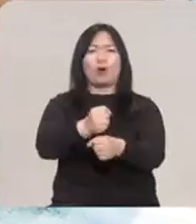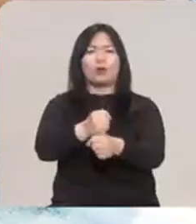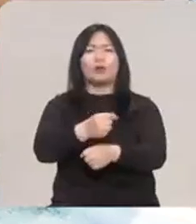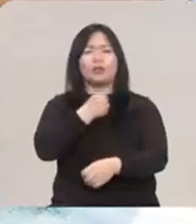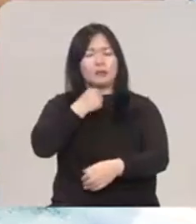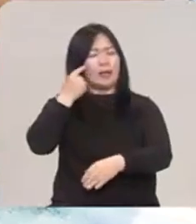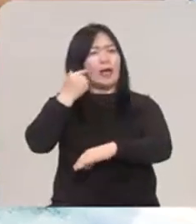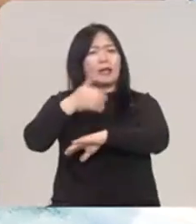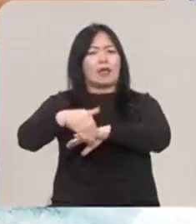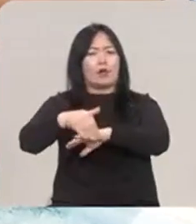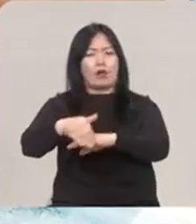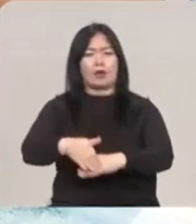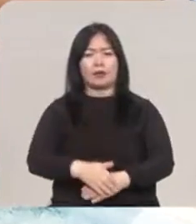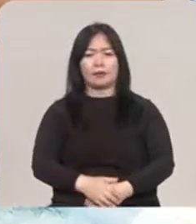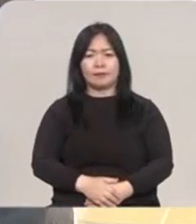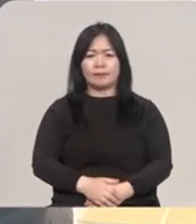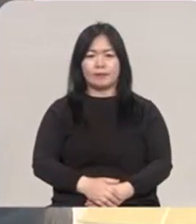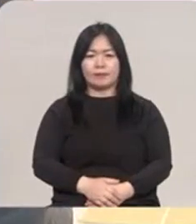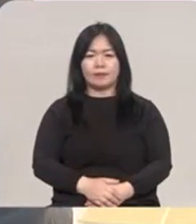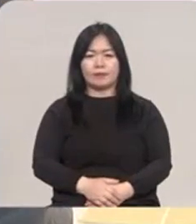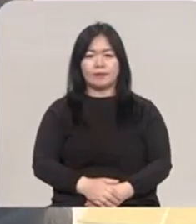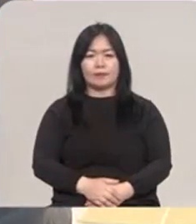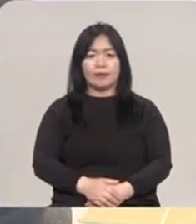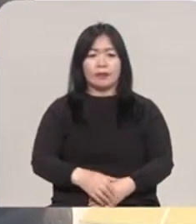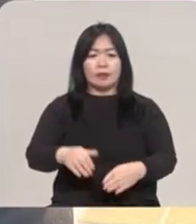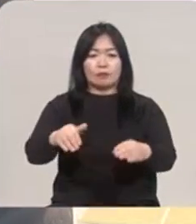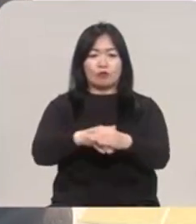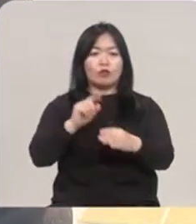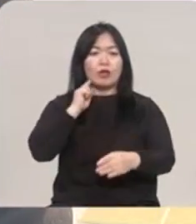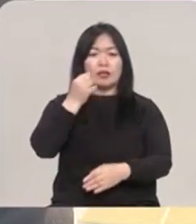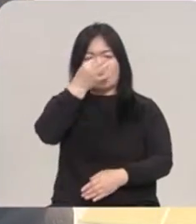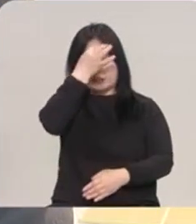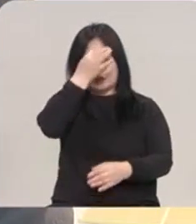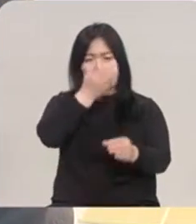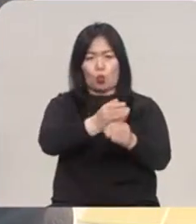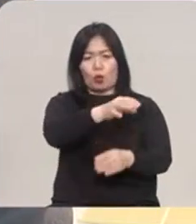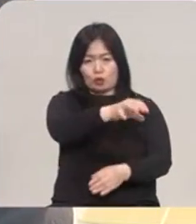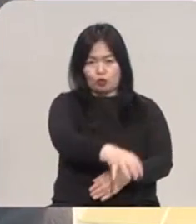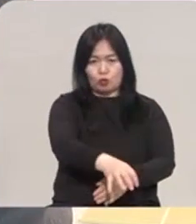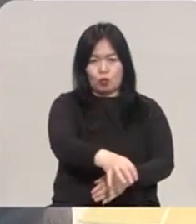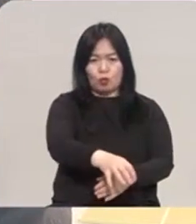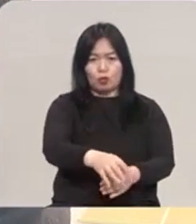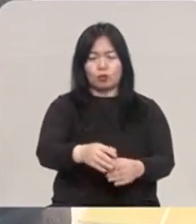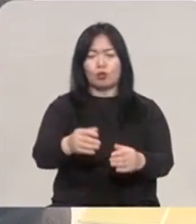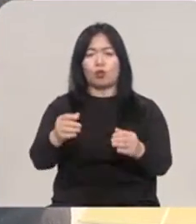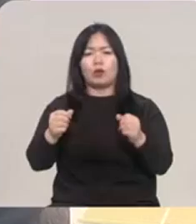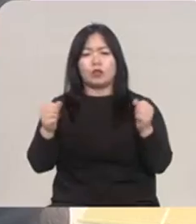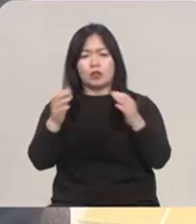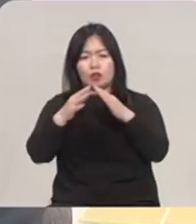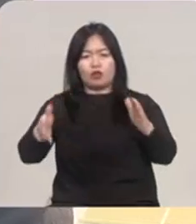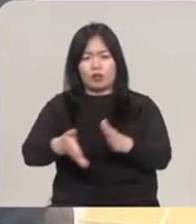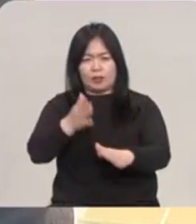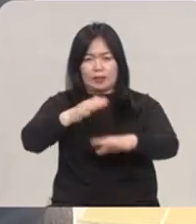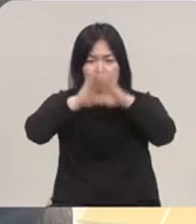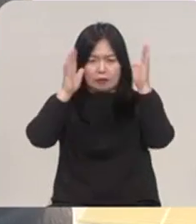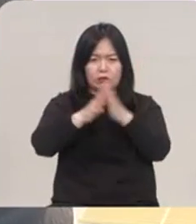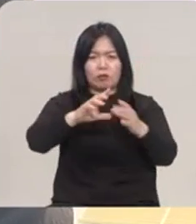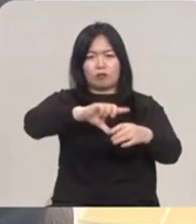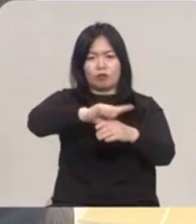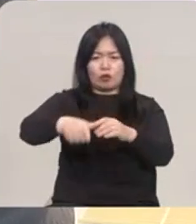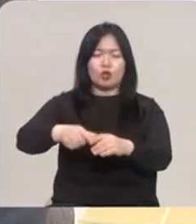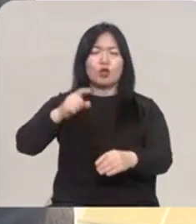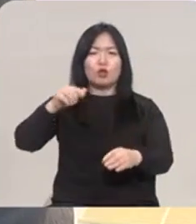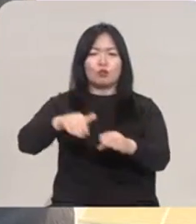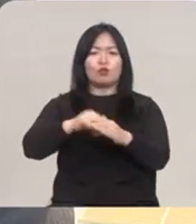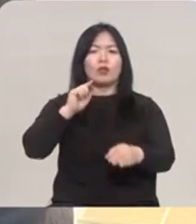만들겠다는 구상입니다. 문화예술 거점 공간을 구성하고 더 나아가서는 북부권, 전주시 전역을 어떤